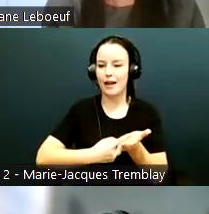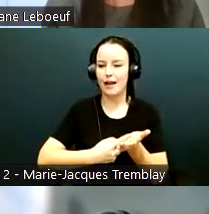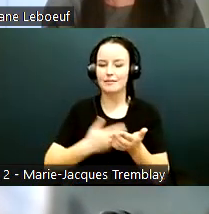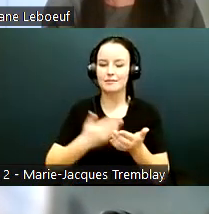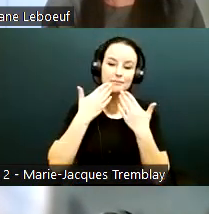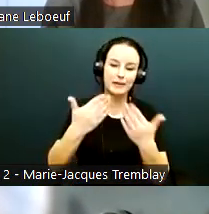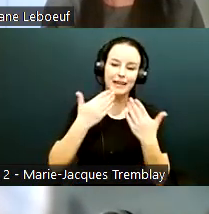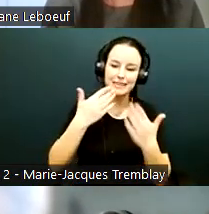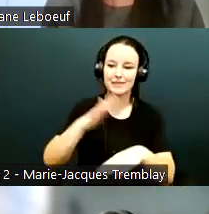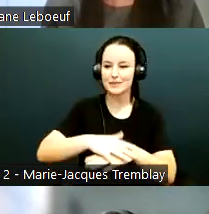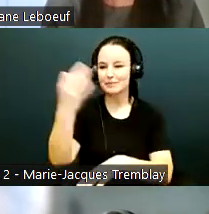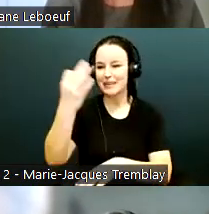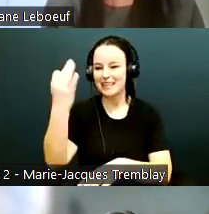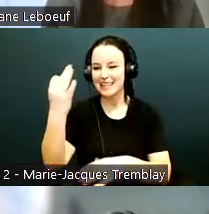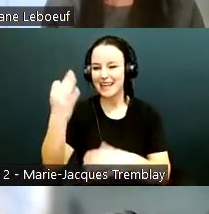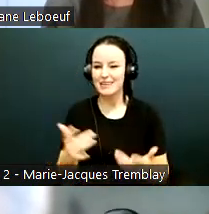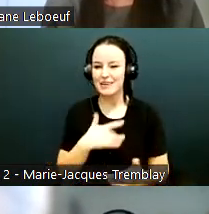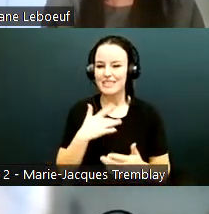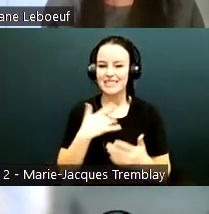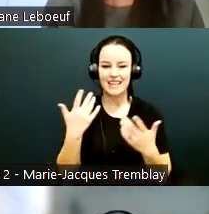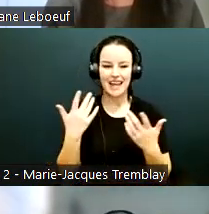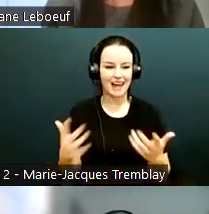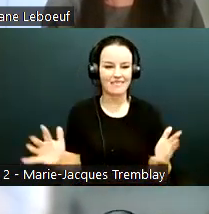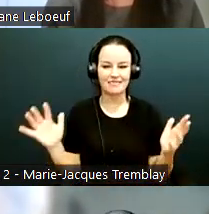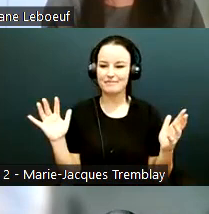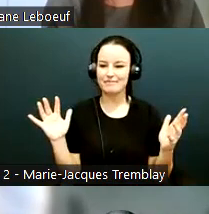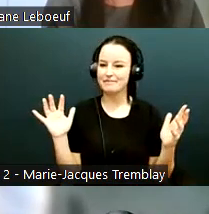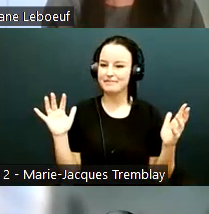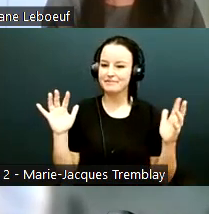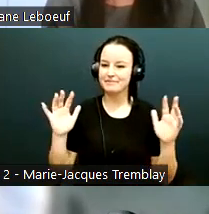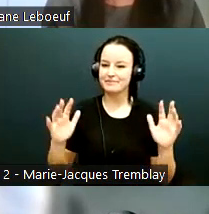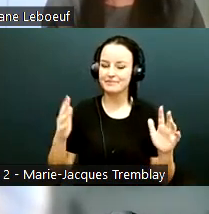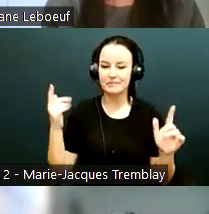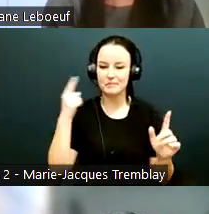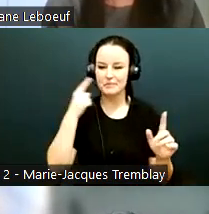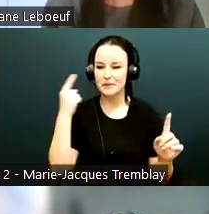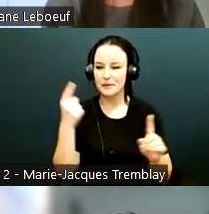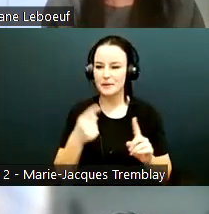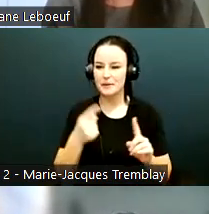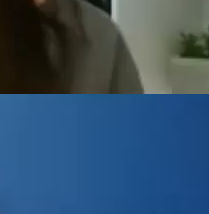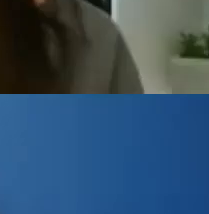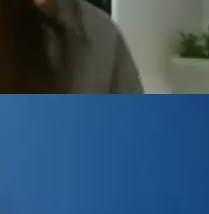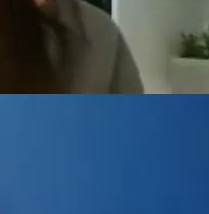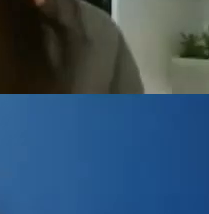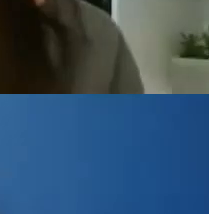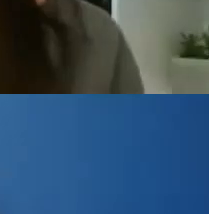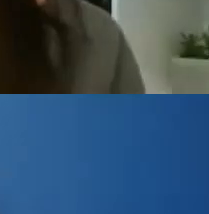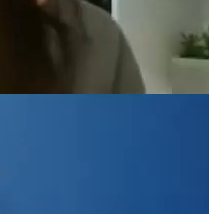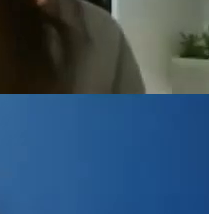cette excellente présentation. Donc, je crois que ça atteint son but aujourd'hui.